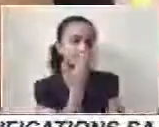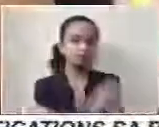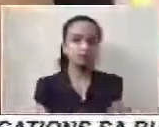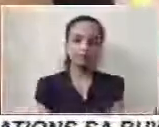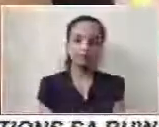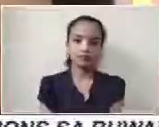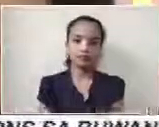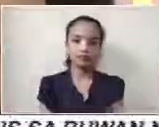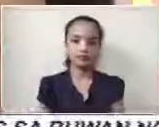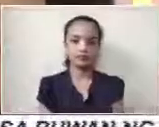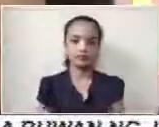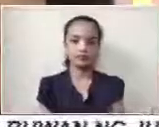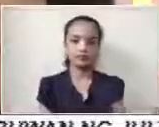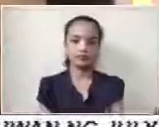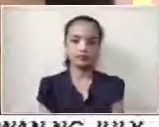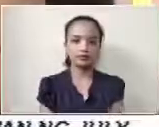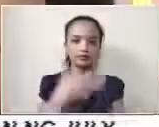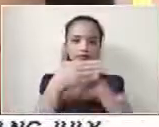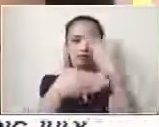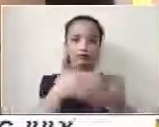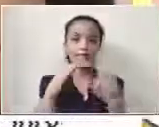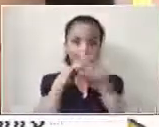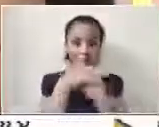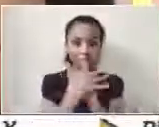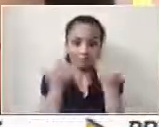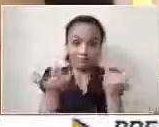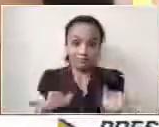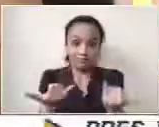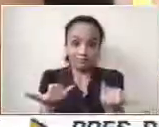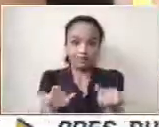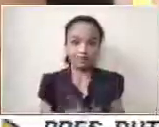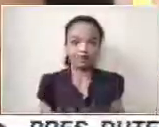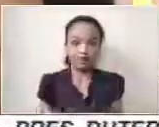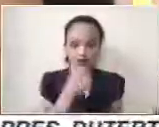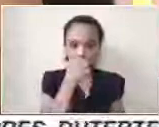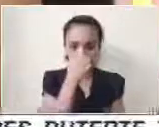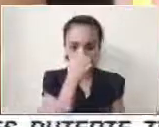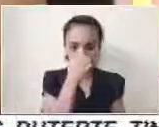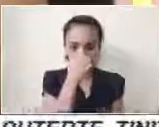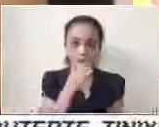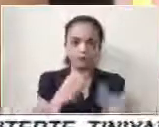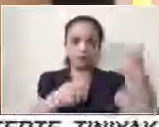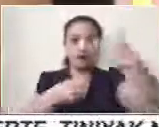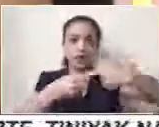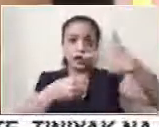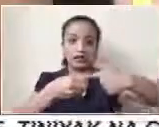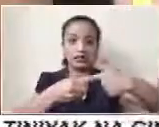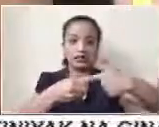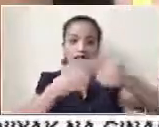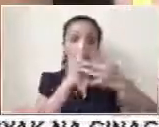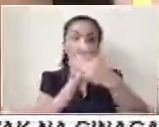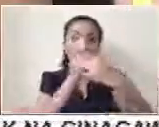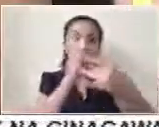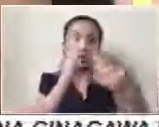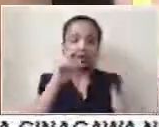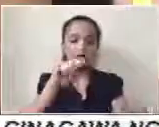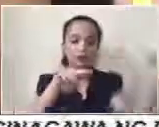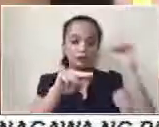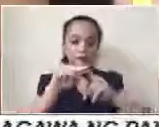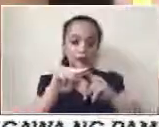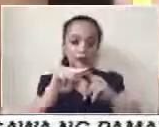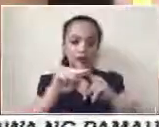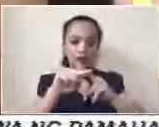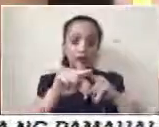Isa po ang sektor ng turismo sa mga naapektuhan ng pandemic, di lamang sa Pilipinas kundi maging sa buong mundo. At ngayong nasa kalagitnaan pa rin po tayo ng